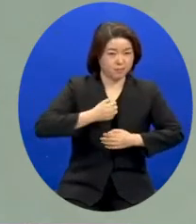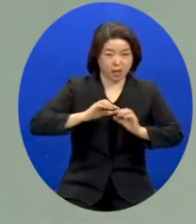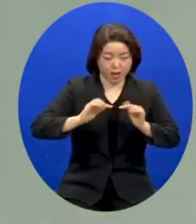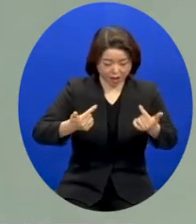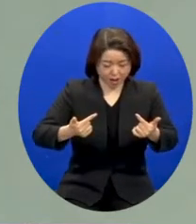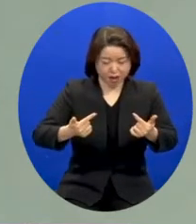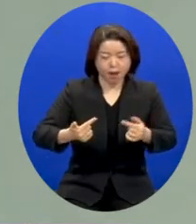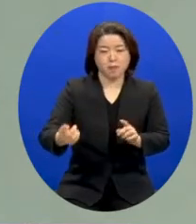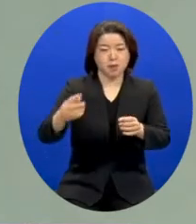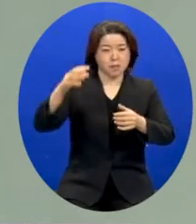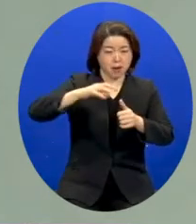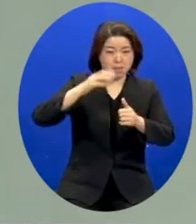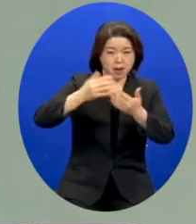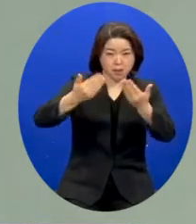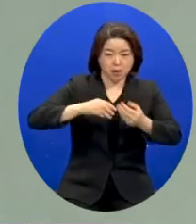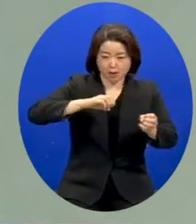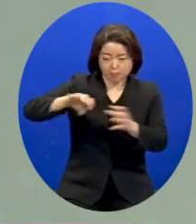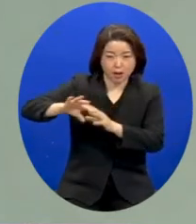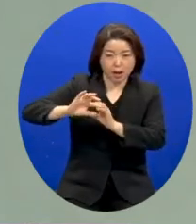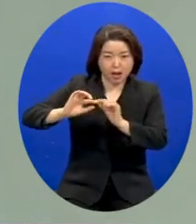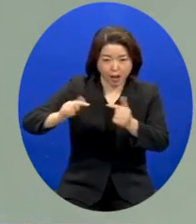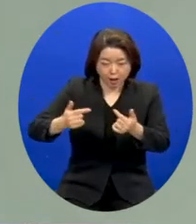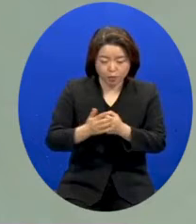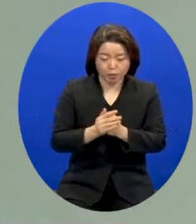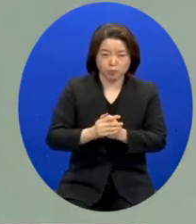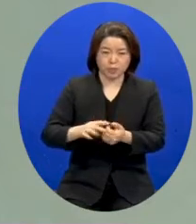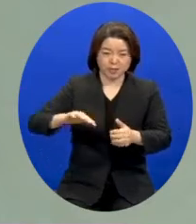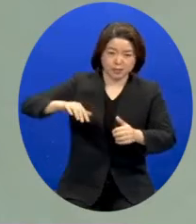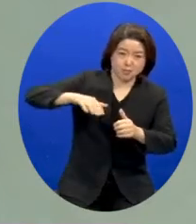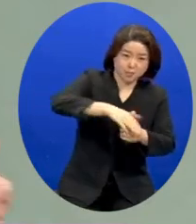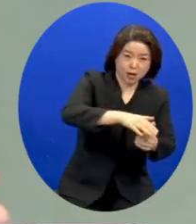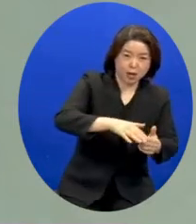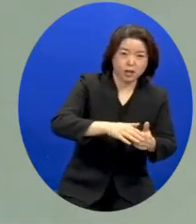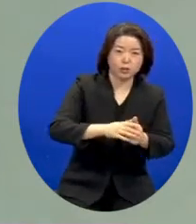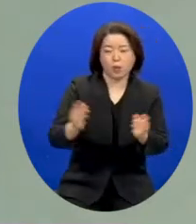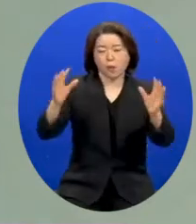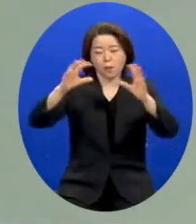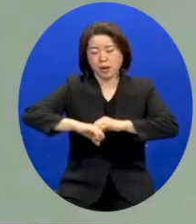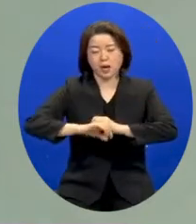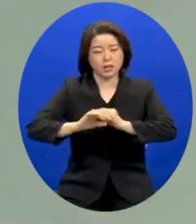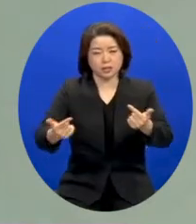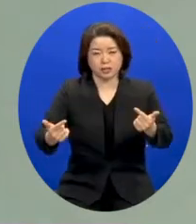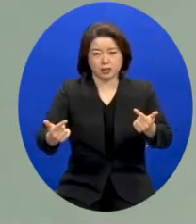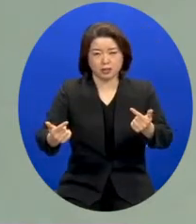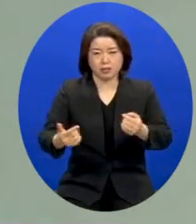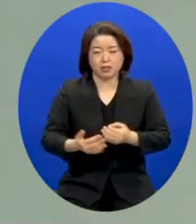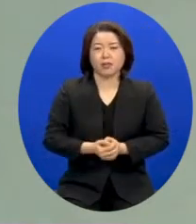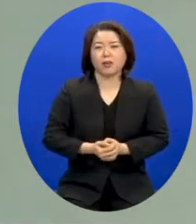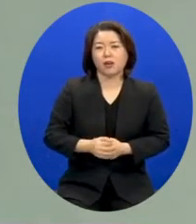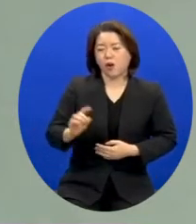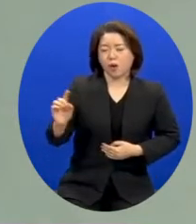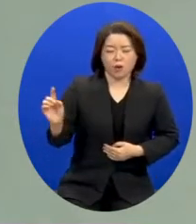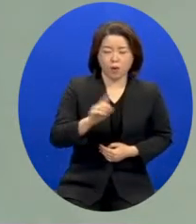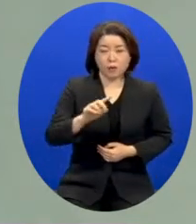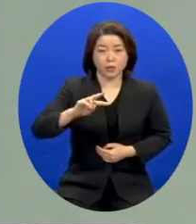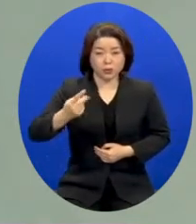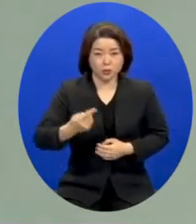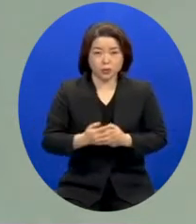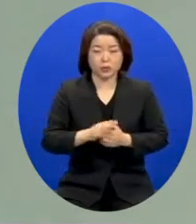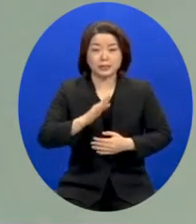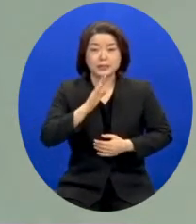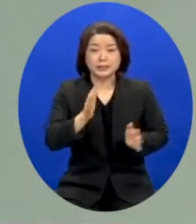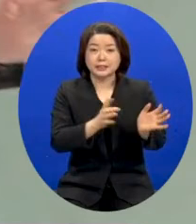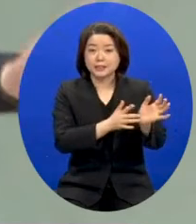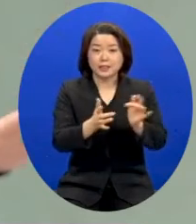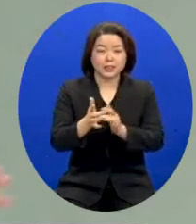아니하며 박해를 받아도 버림받지 아니하며 거꾸로뜨림을 당하여도 망하지 아니하고 그 어떤 것도 진짜